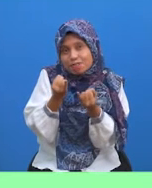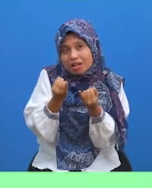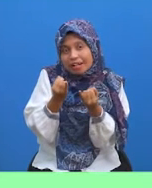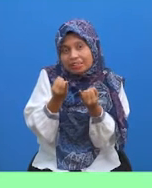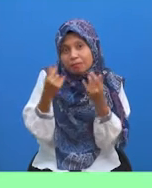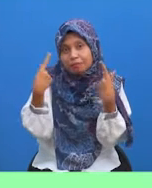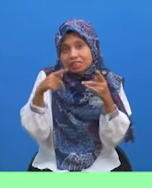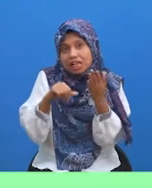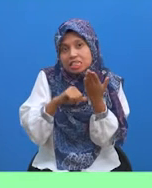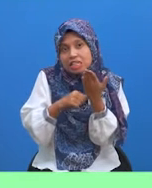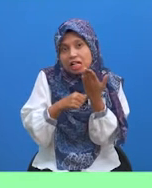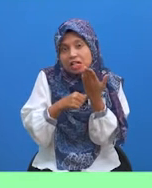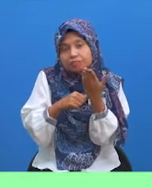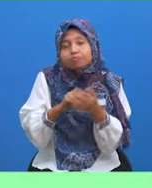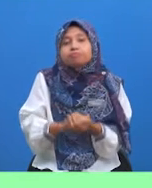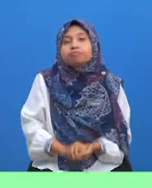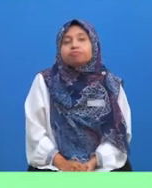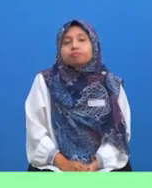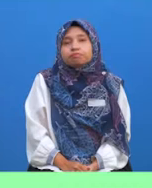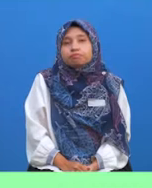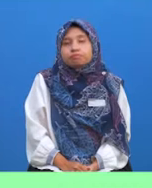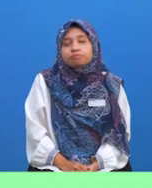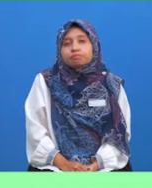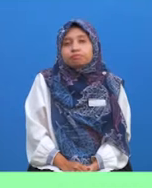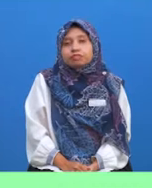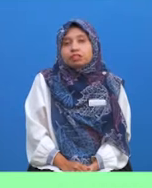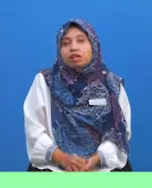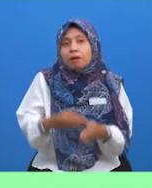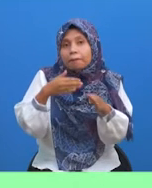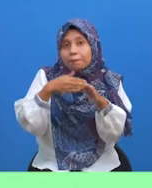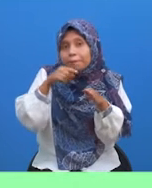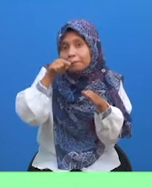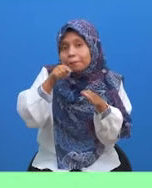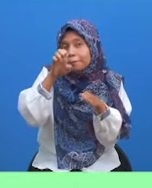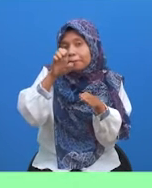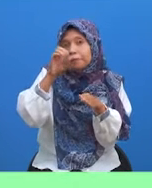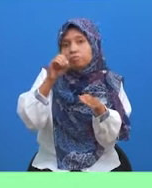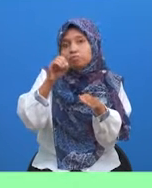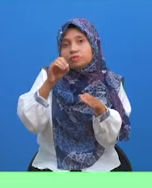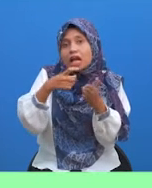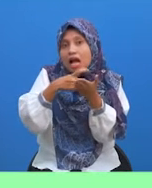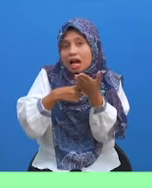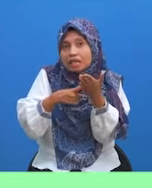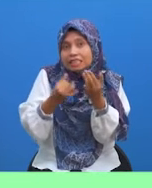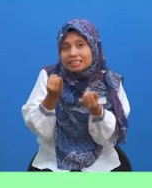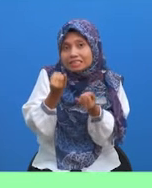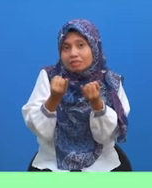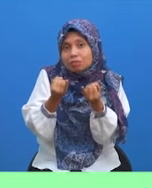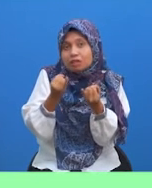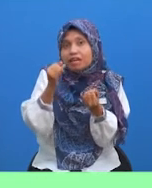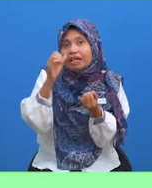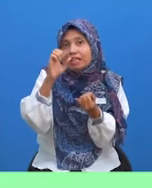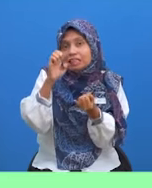yaitu lebih bebas hilang dengan fellow es kosong-kosong pada titik kosong hargakeseimbangan